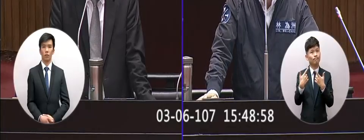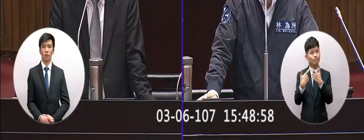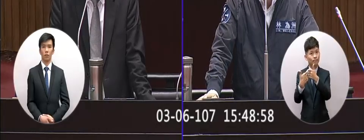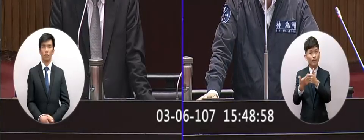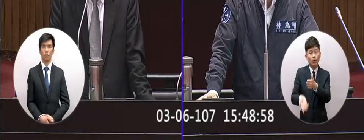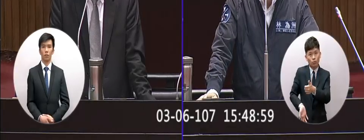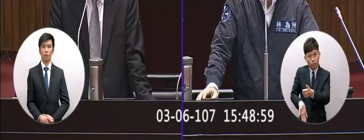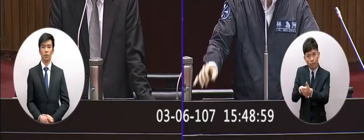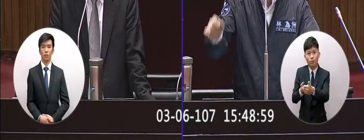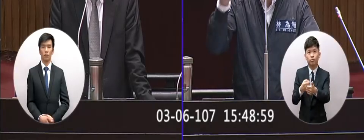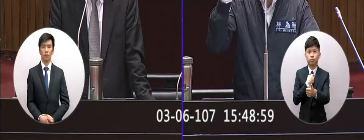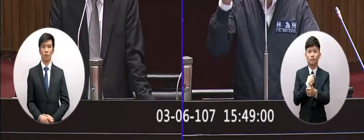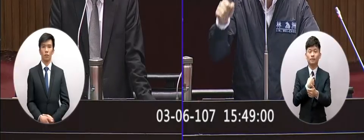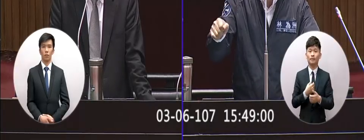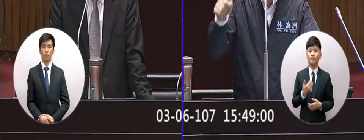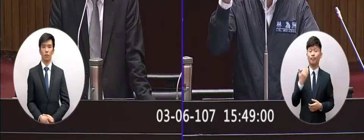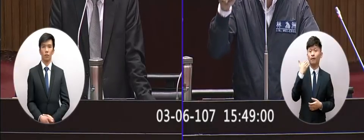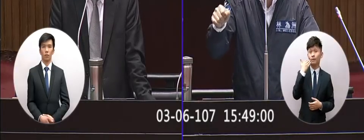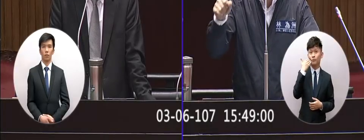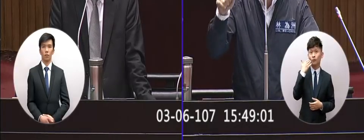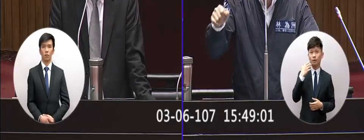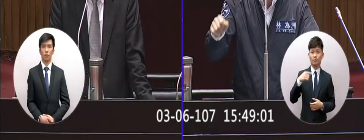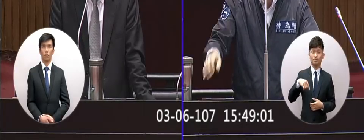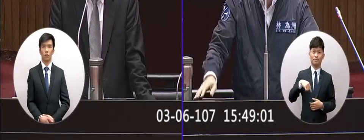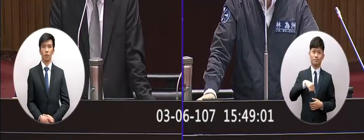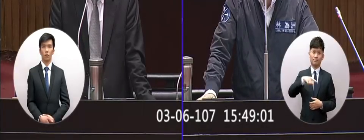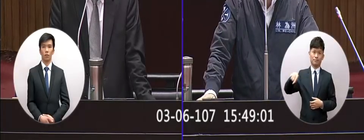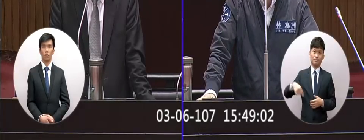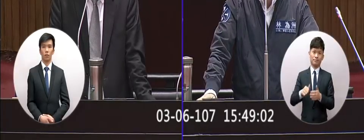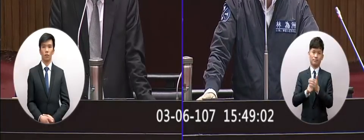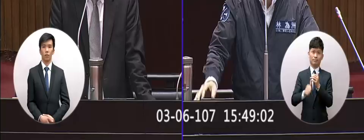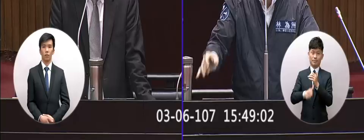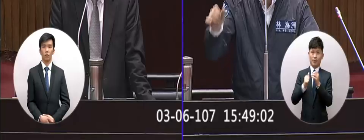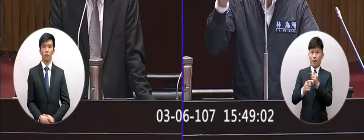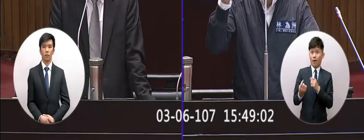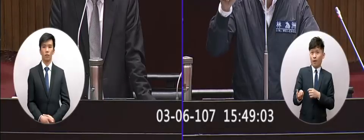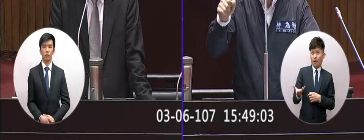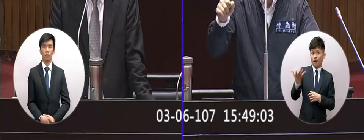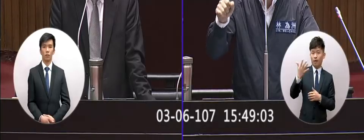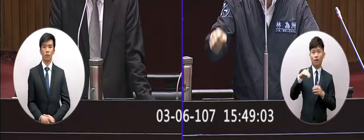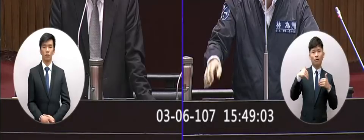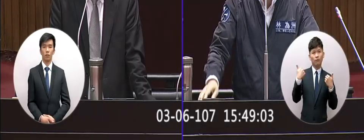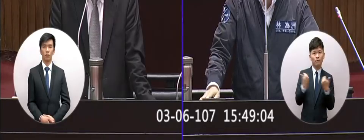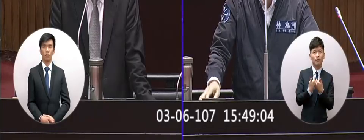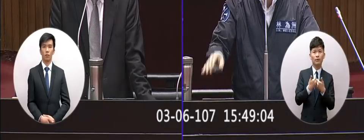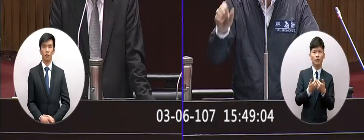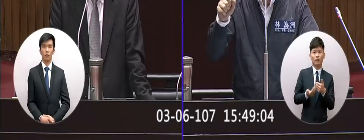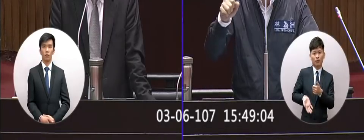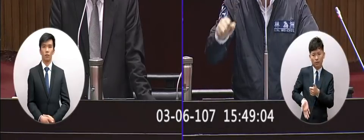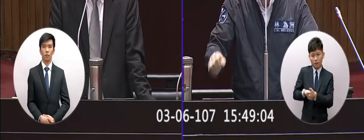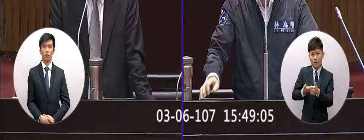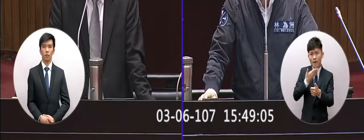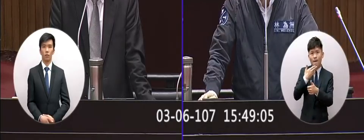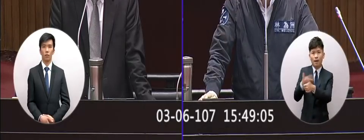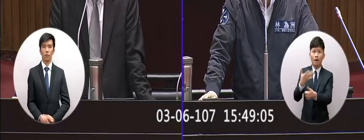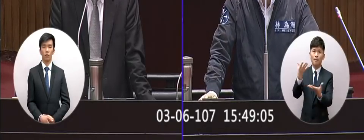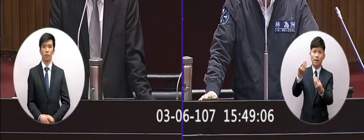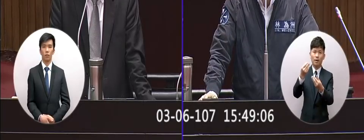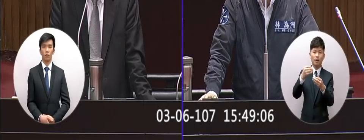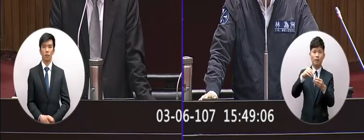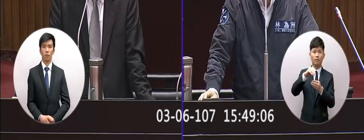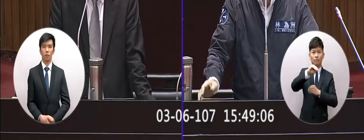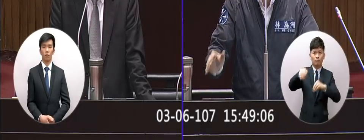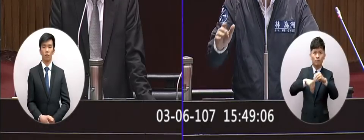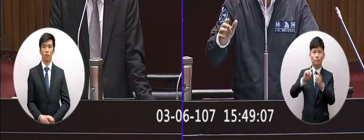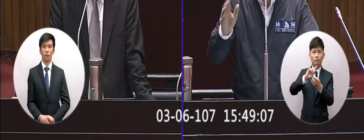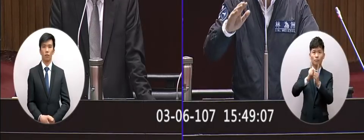励啊，好，如果这个连我们这种出生率高的地方，然后反而没有得到鼓励，好像受到惩罚，